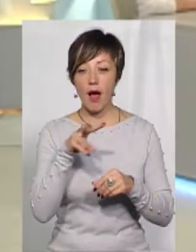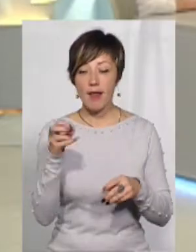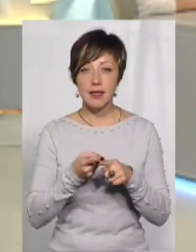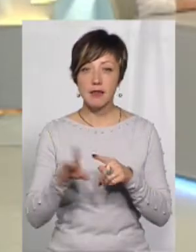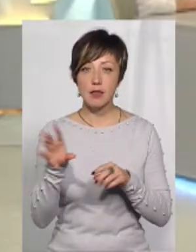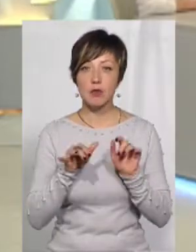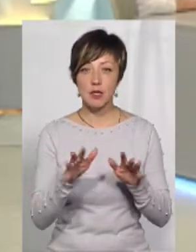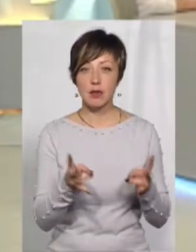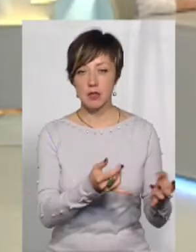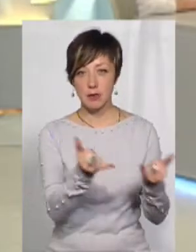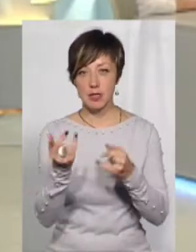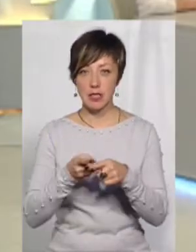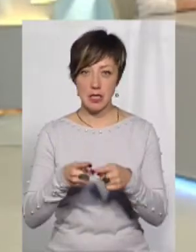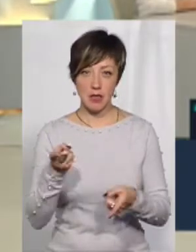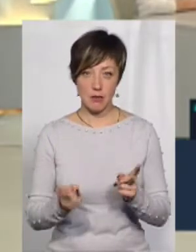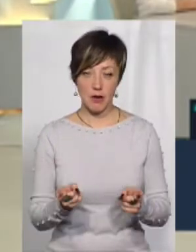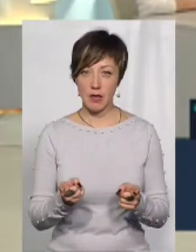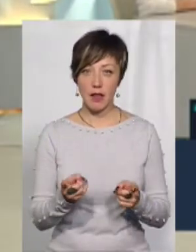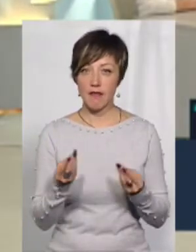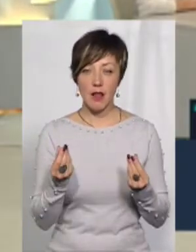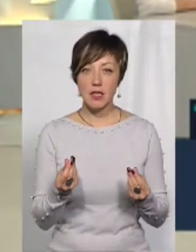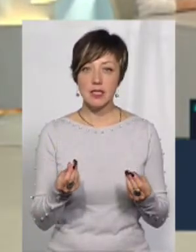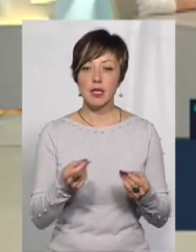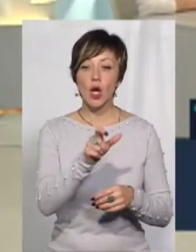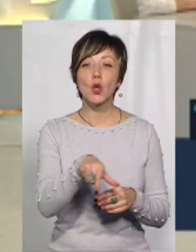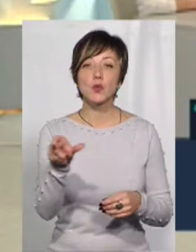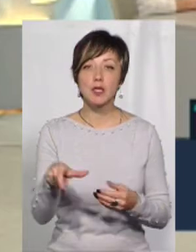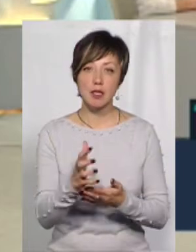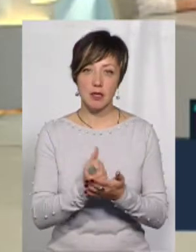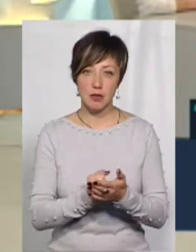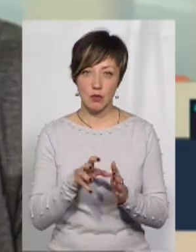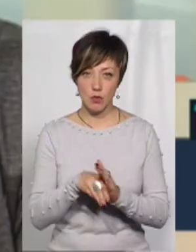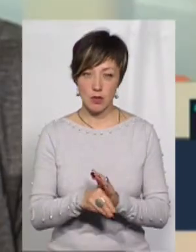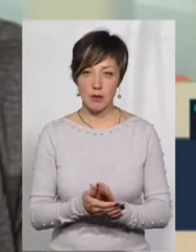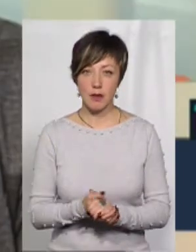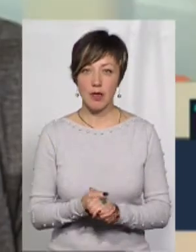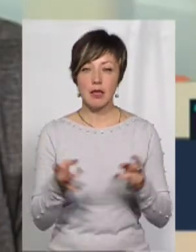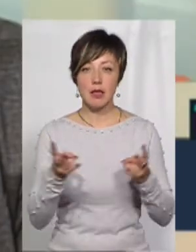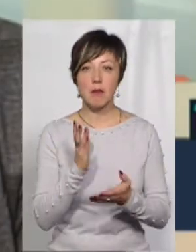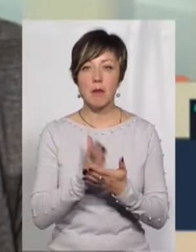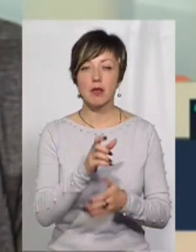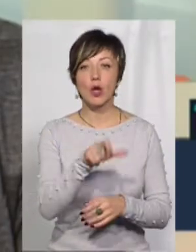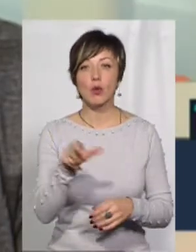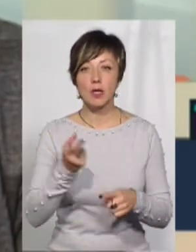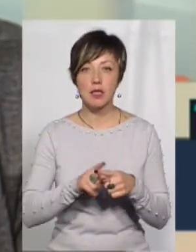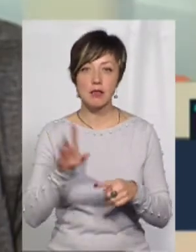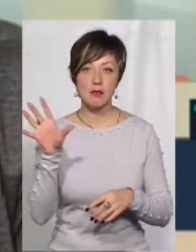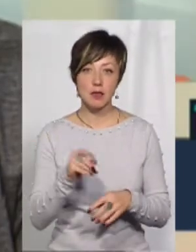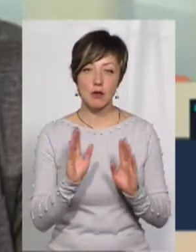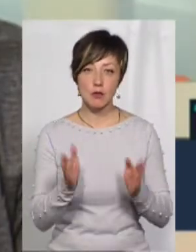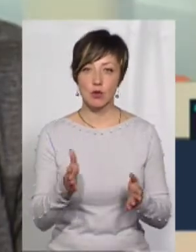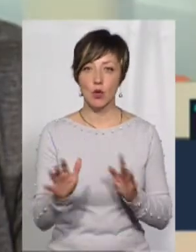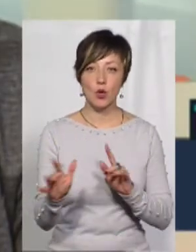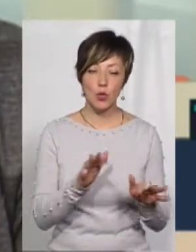ці всі процеси треба забезпечити. І це насправді не стільки фінансовий, скільки людський капітал. Тому що треба мати людей, які це все